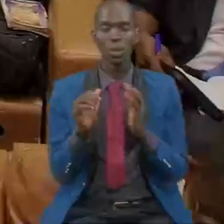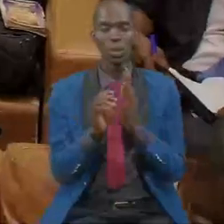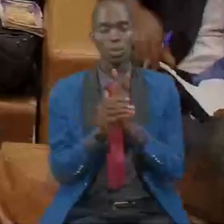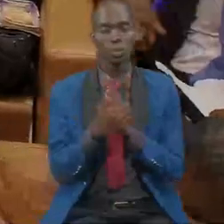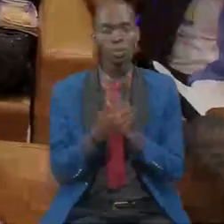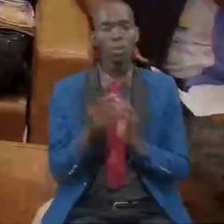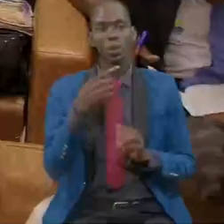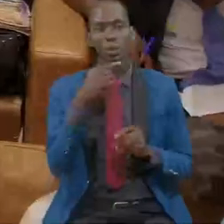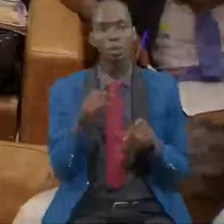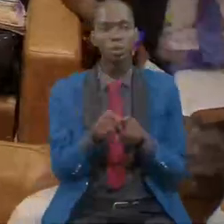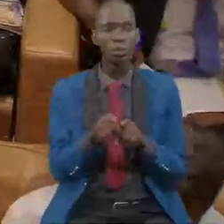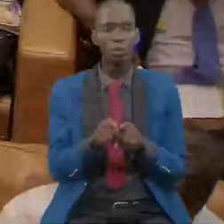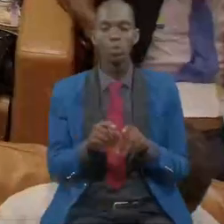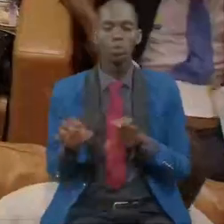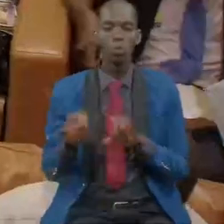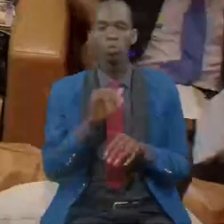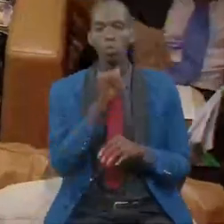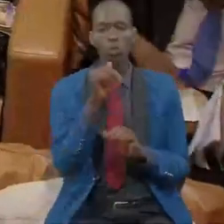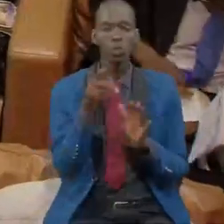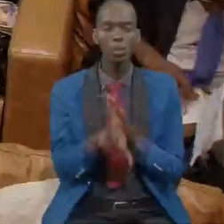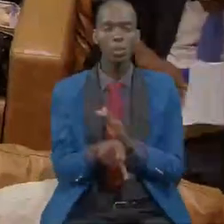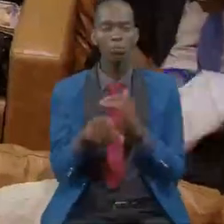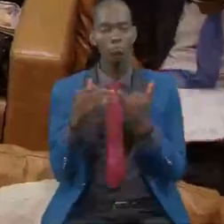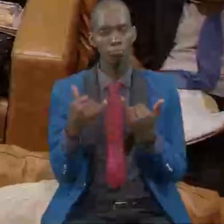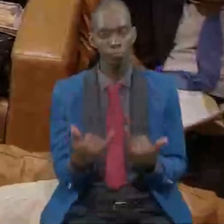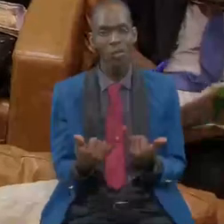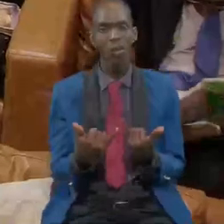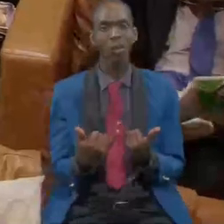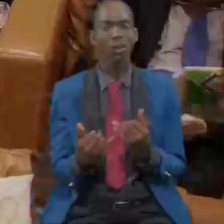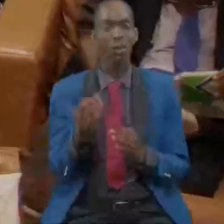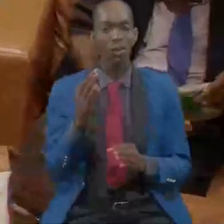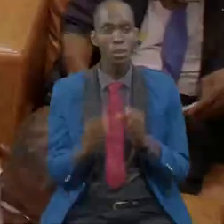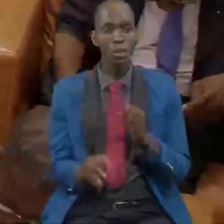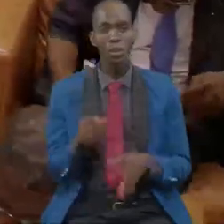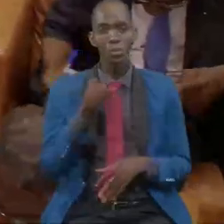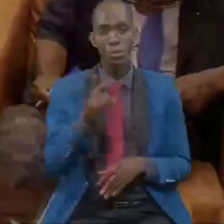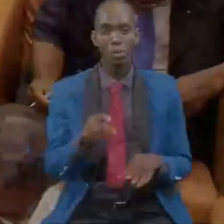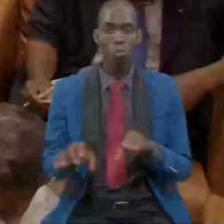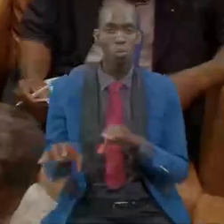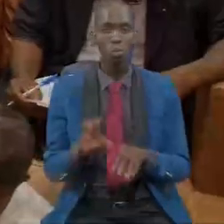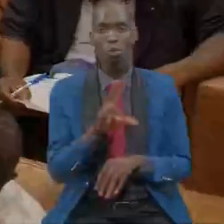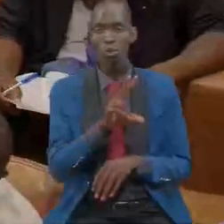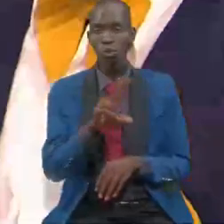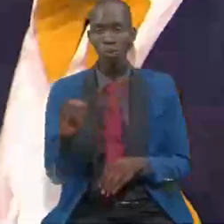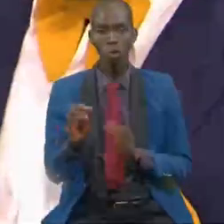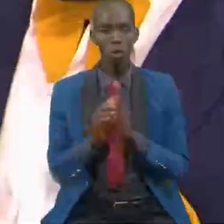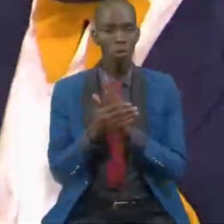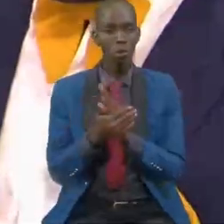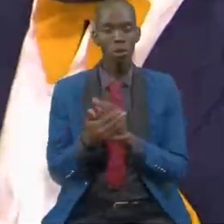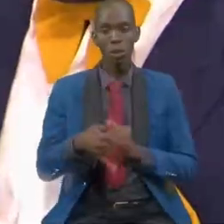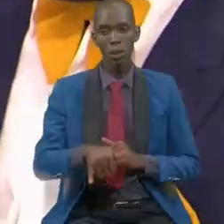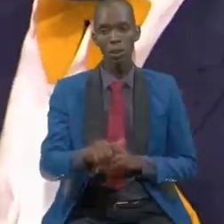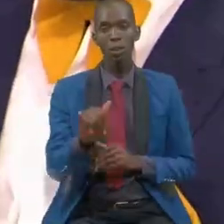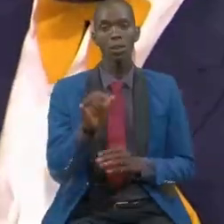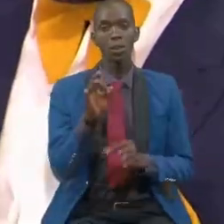point d'adultère » a dit aussi « Tu ne tueras point ». Or, si tu ne commets point